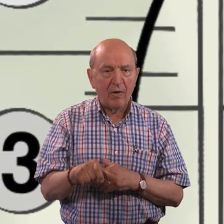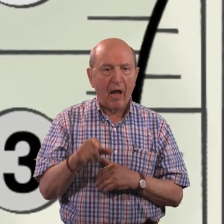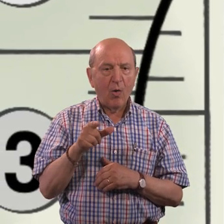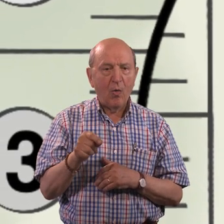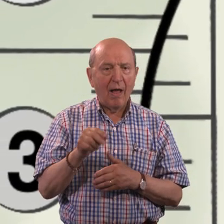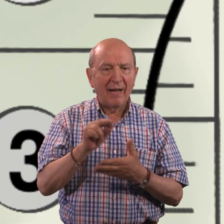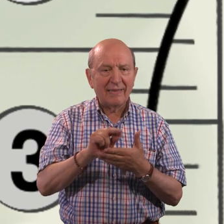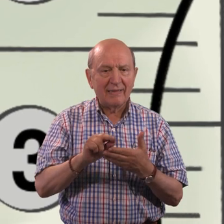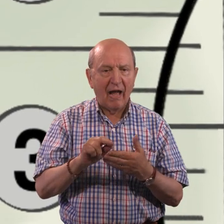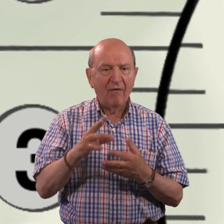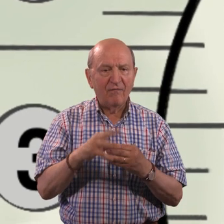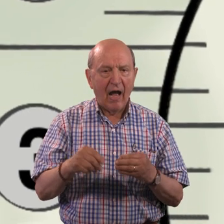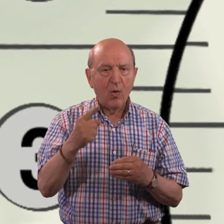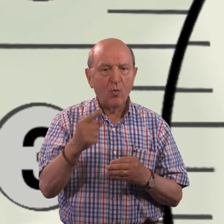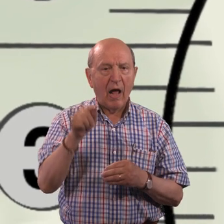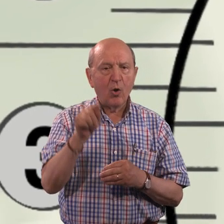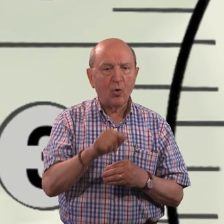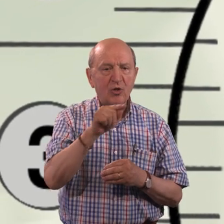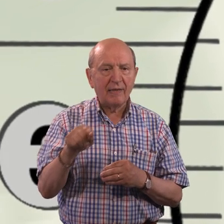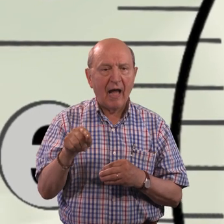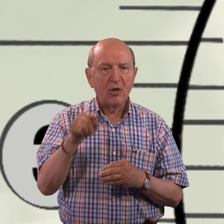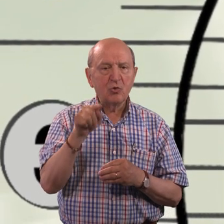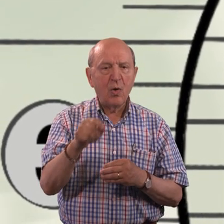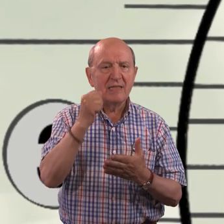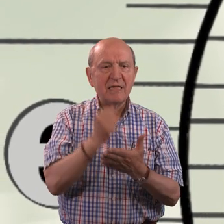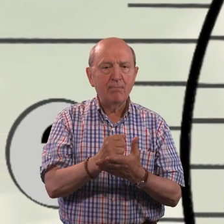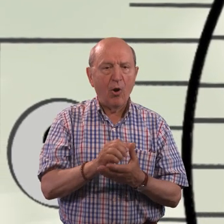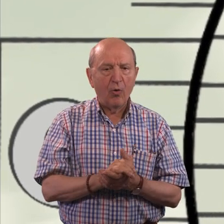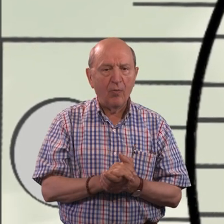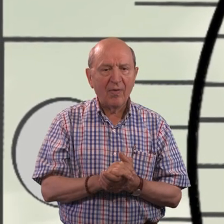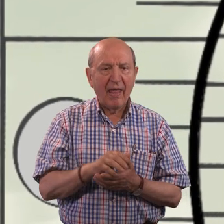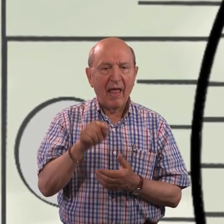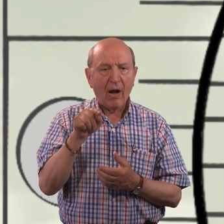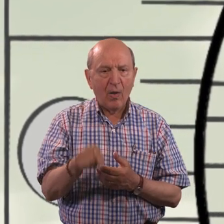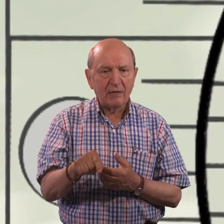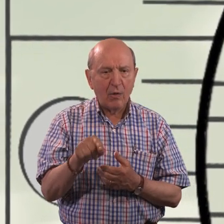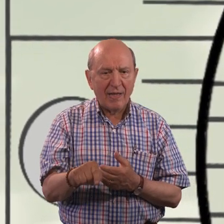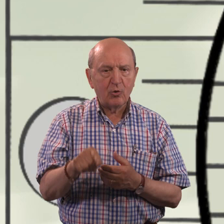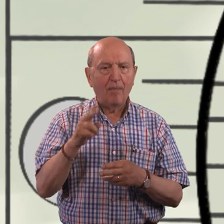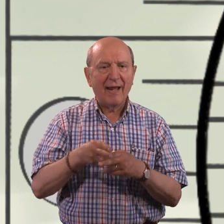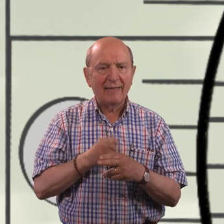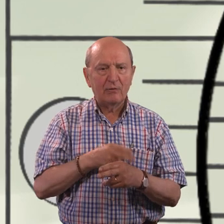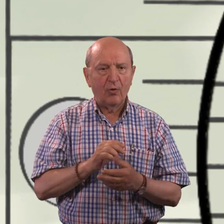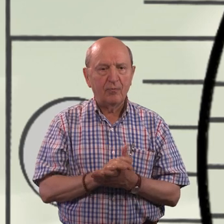e poi il signor Rossi con la matita fa una crocetta sul simbolo di questo partito